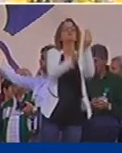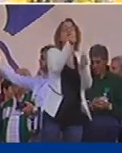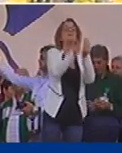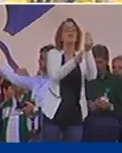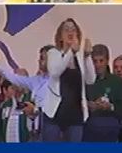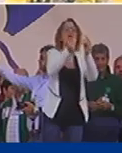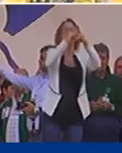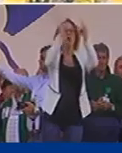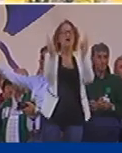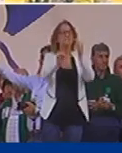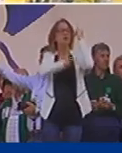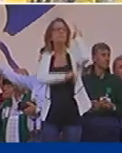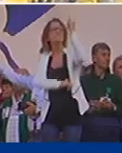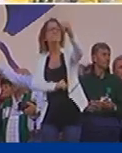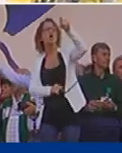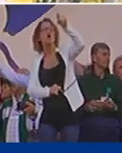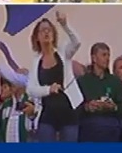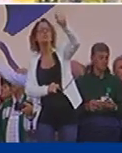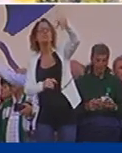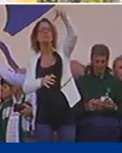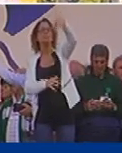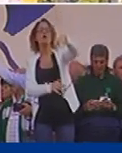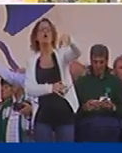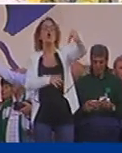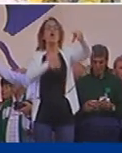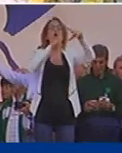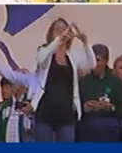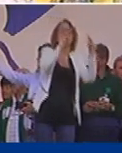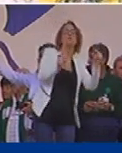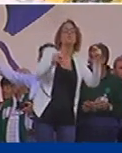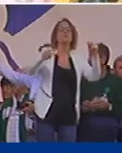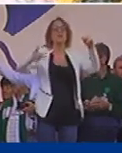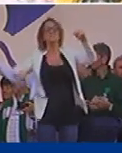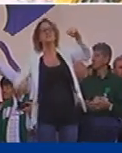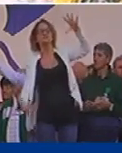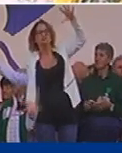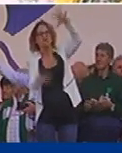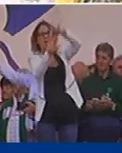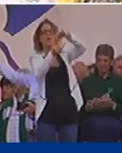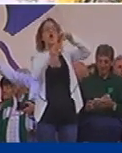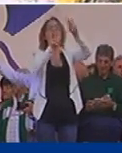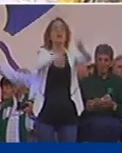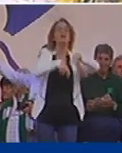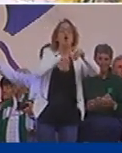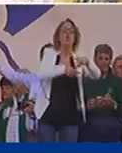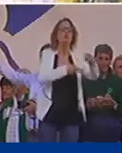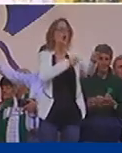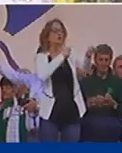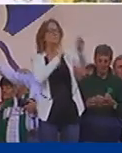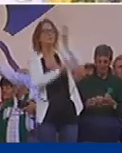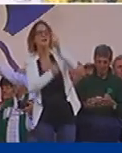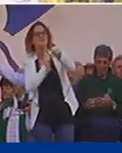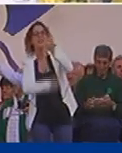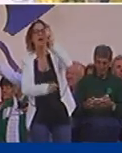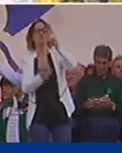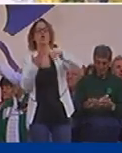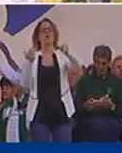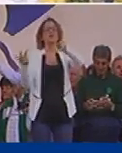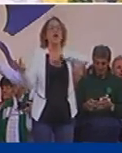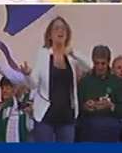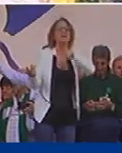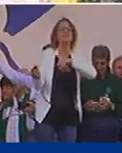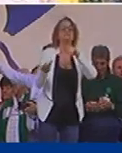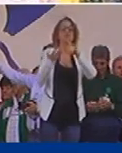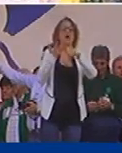ai gazebo là in fondo fra Liguria e Sicilia, fra agricoltori, fra pescatori, fra artigiani,